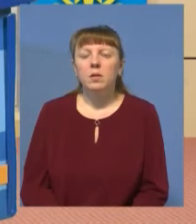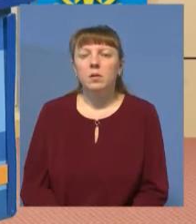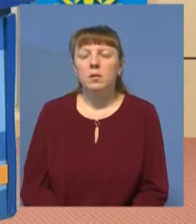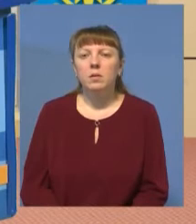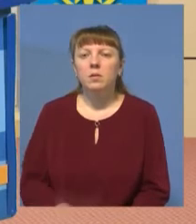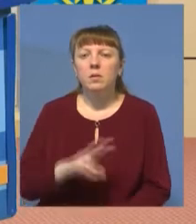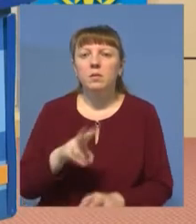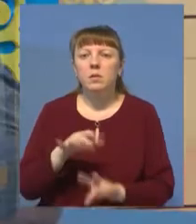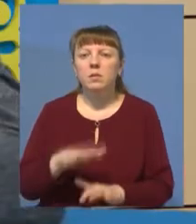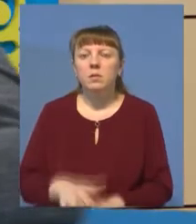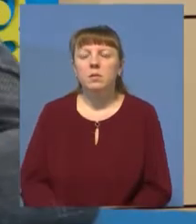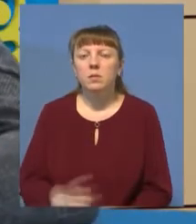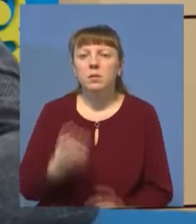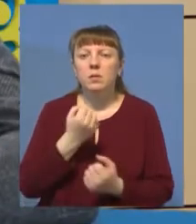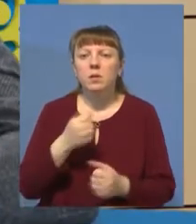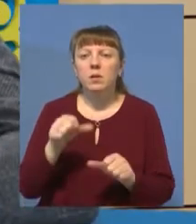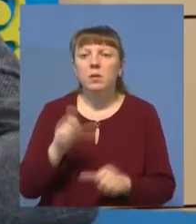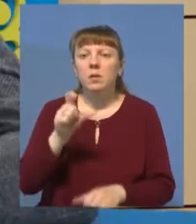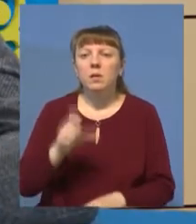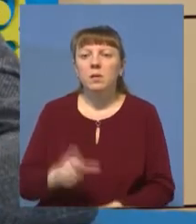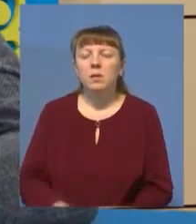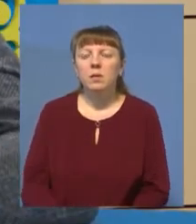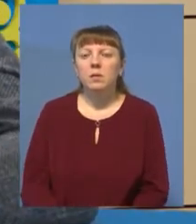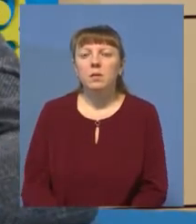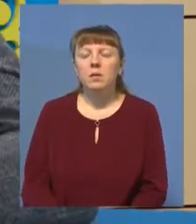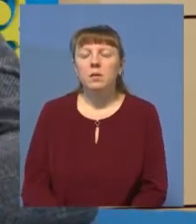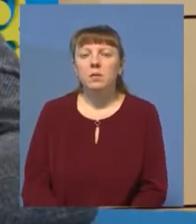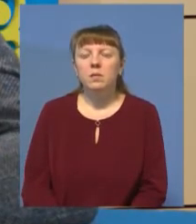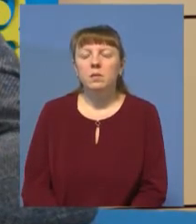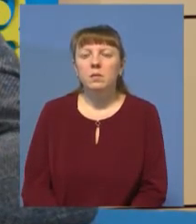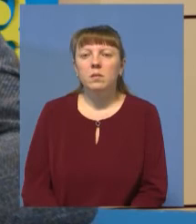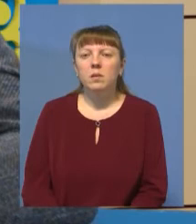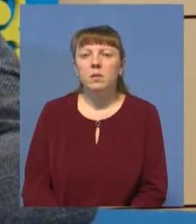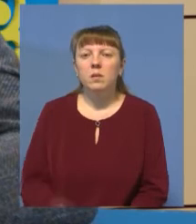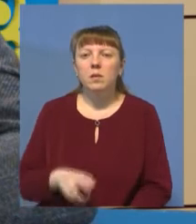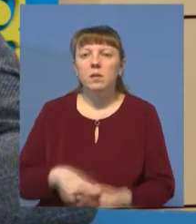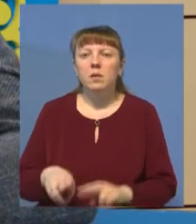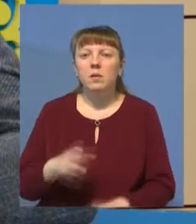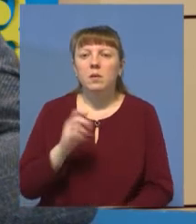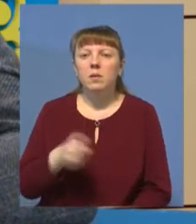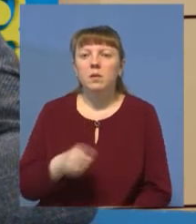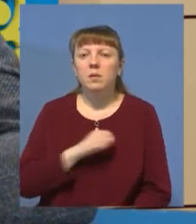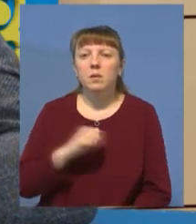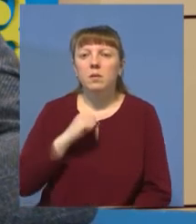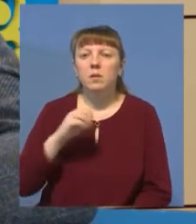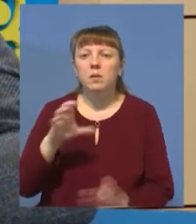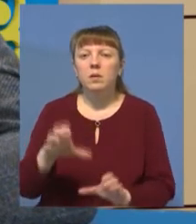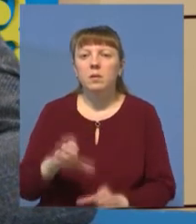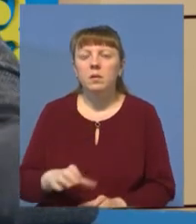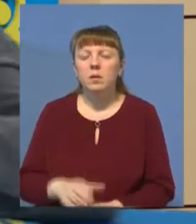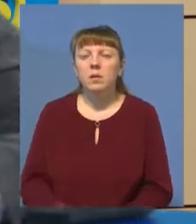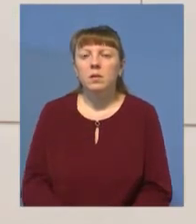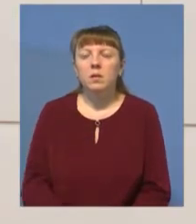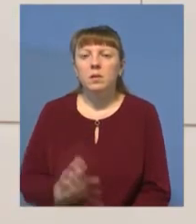соответственно, рассмотрением дела о защите прав потребителей? Возмещение компенсации морального вреда, оно предусмотрено уже самим законом о защите